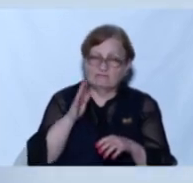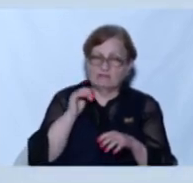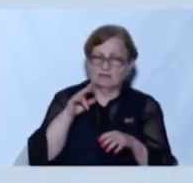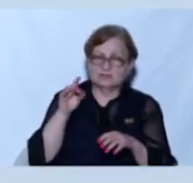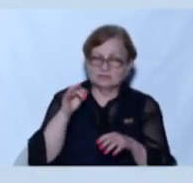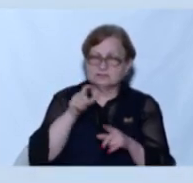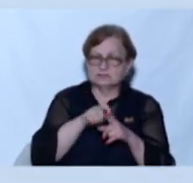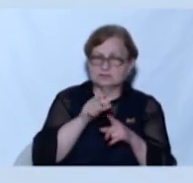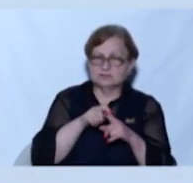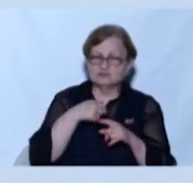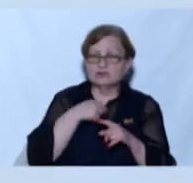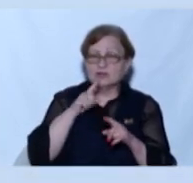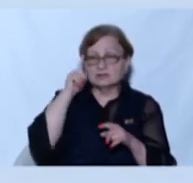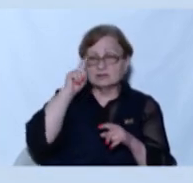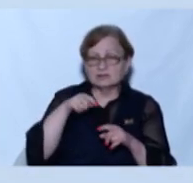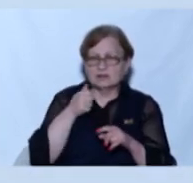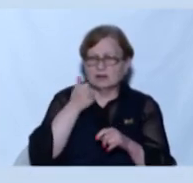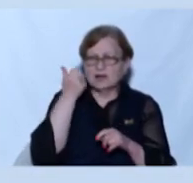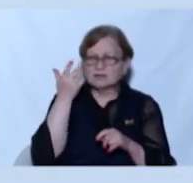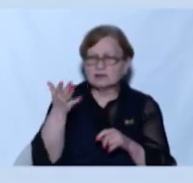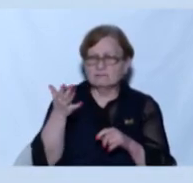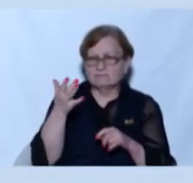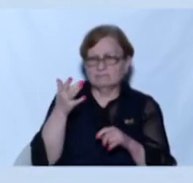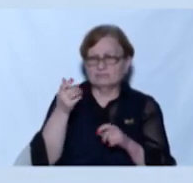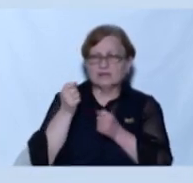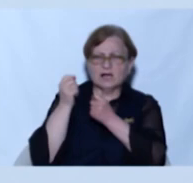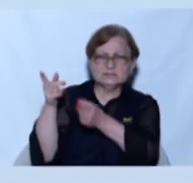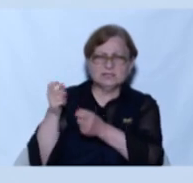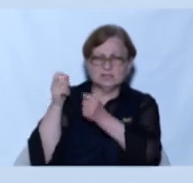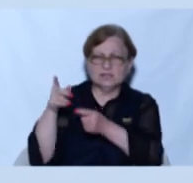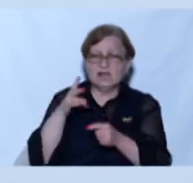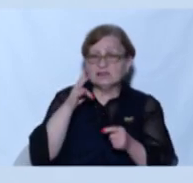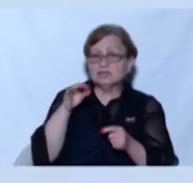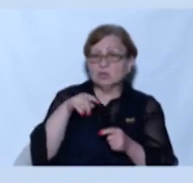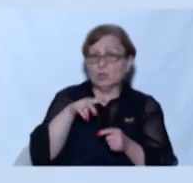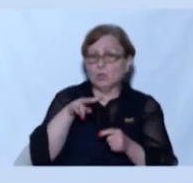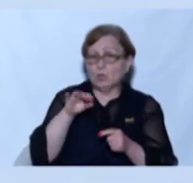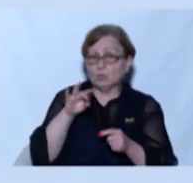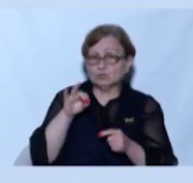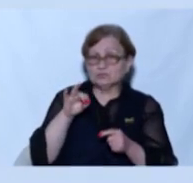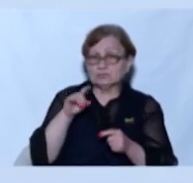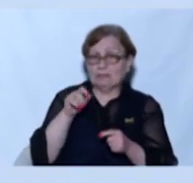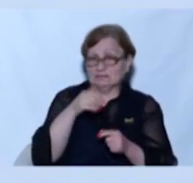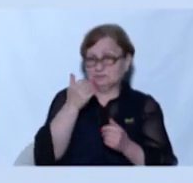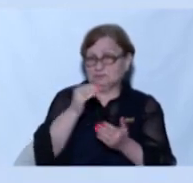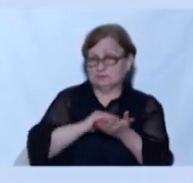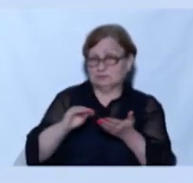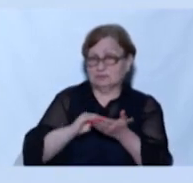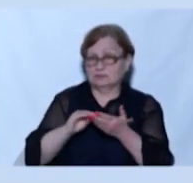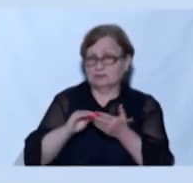სიტყვები. ჩვენ რო ვიცოდეთ რამდენი რაღაც არის გადაყრილი ნიკო ლორთქიფანიძის და გადაყრილი რა თქმა უნდა